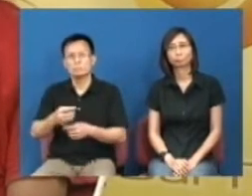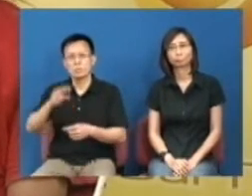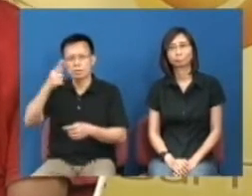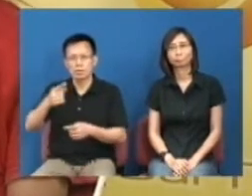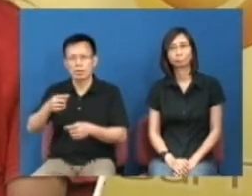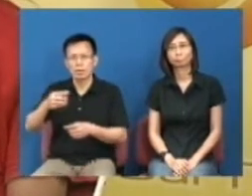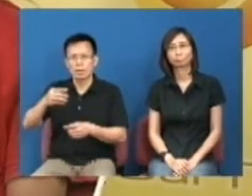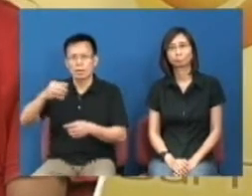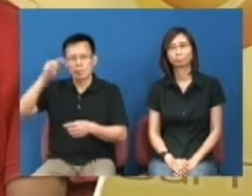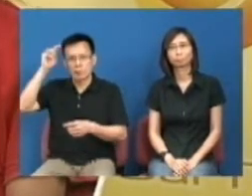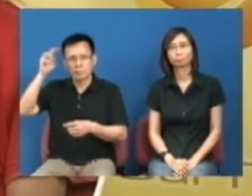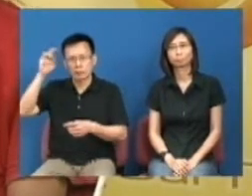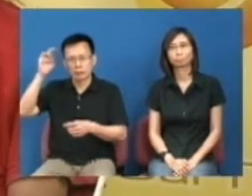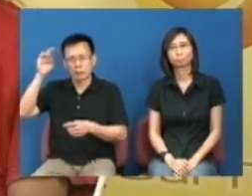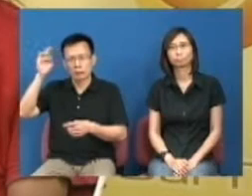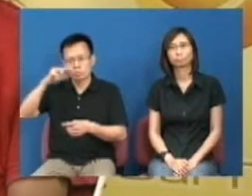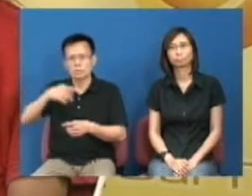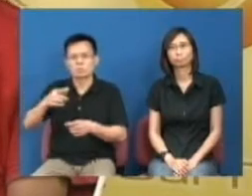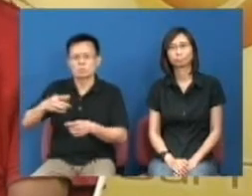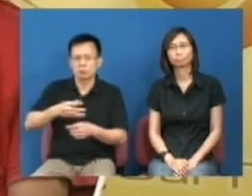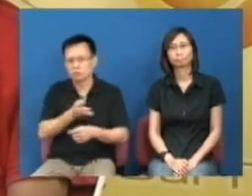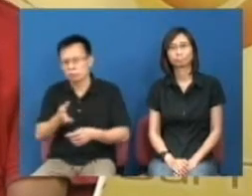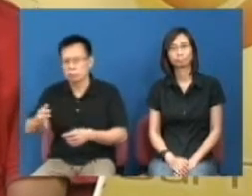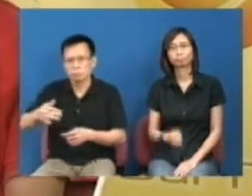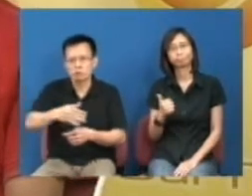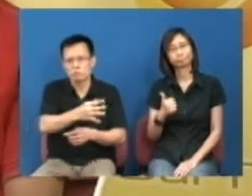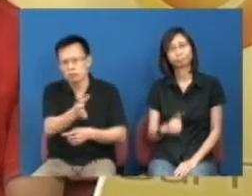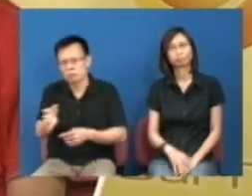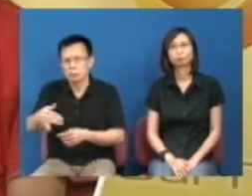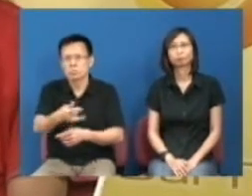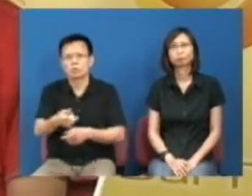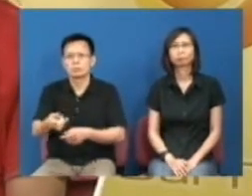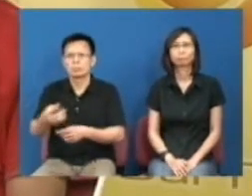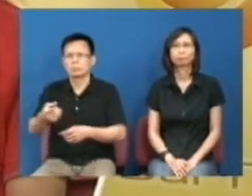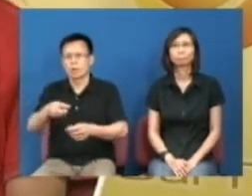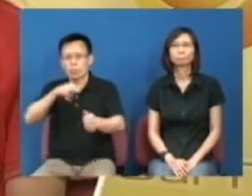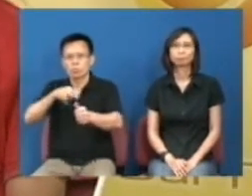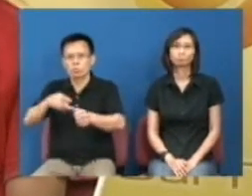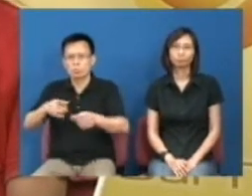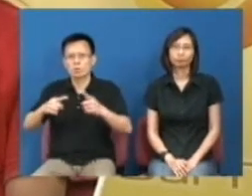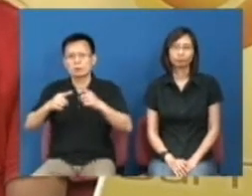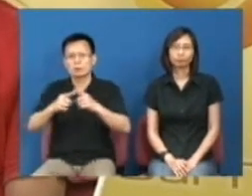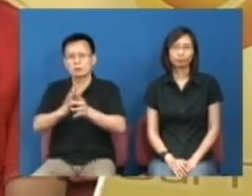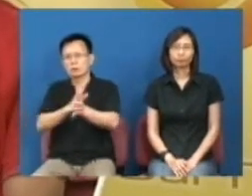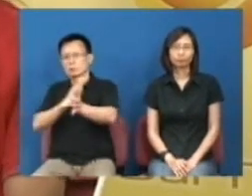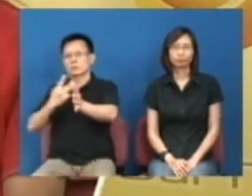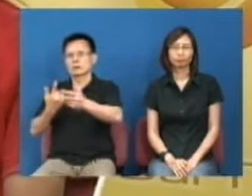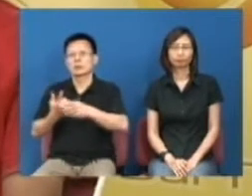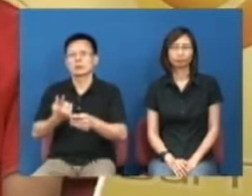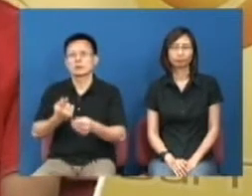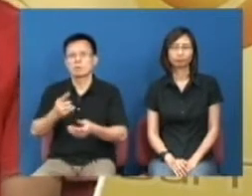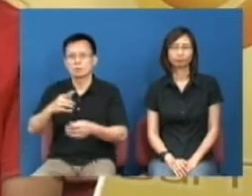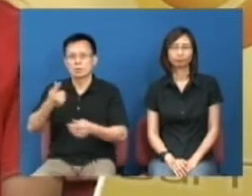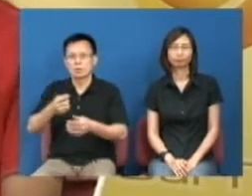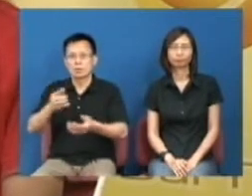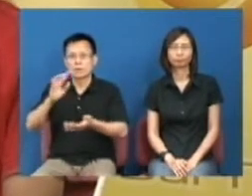咧，就會可以疏導到個人群或者控制到個人群。你年宵市場都係咁，不過年宵。市場有些人就不理他，有些